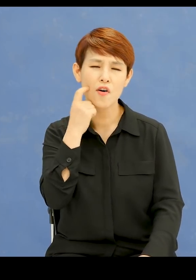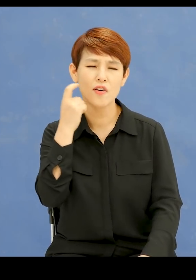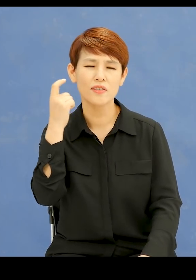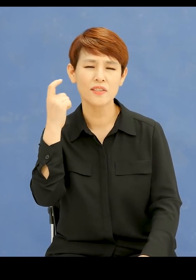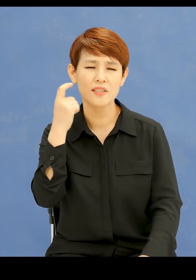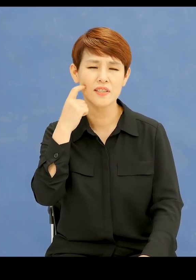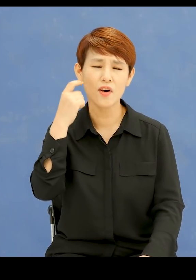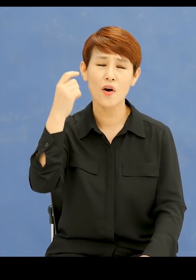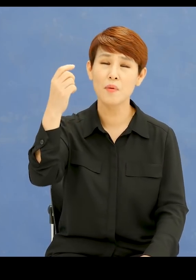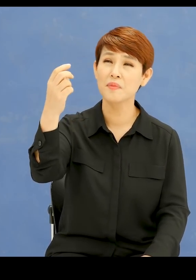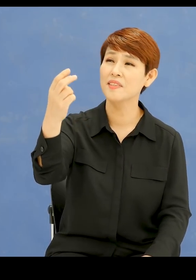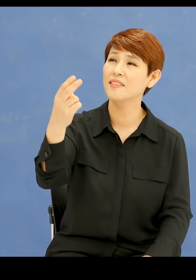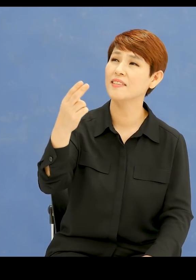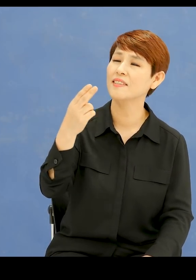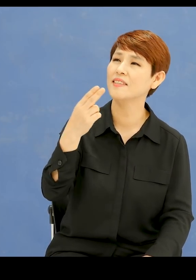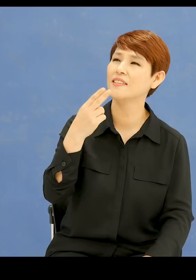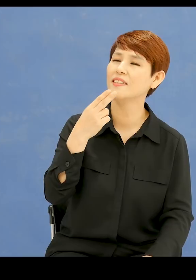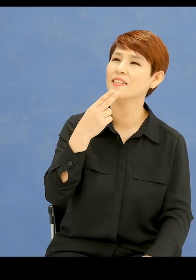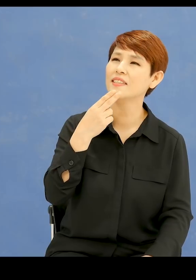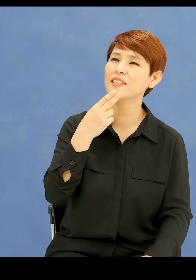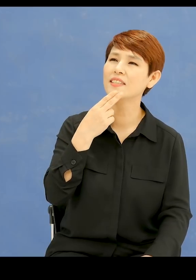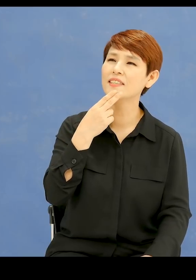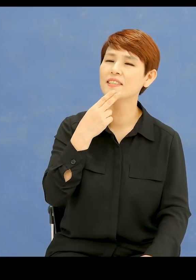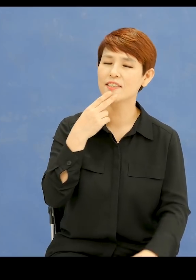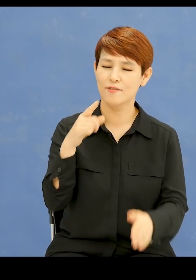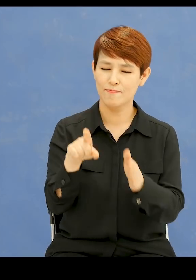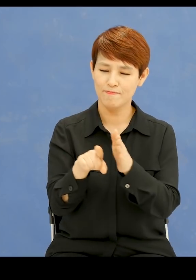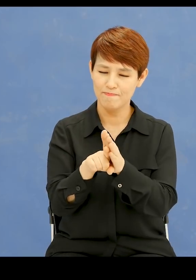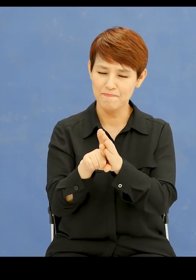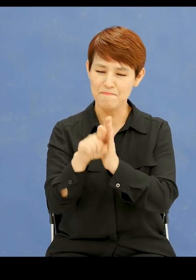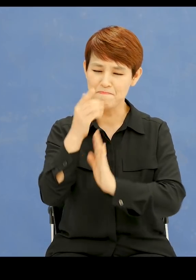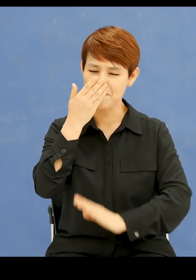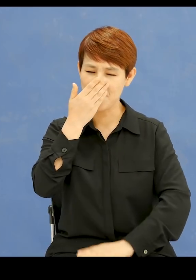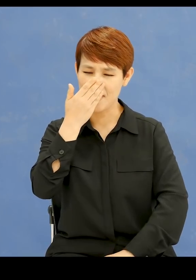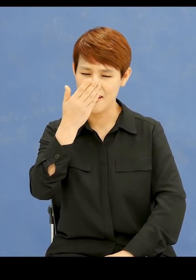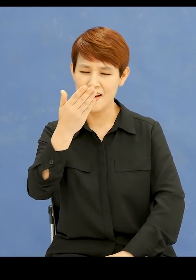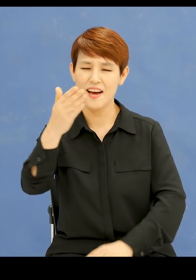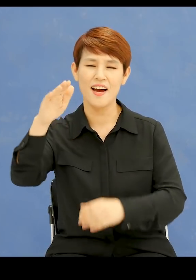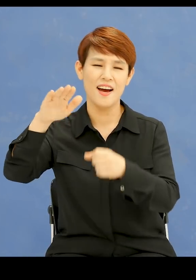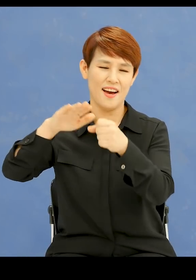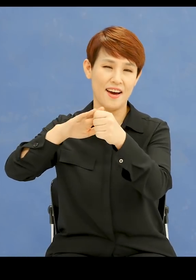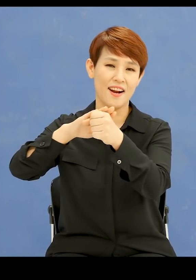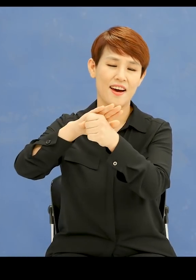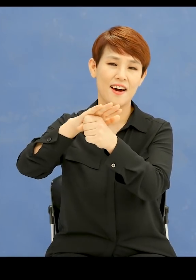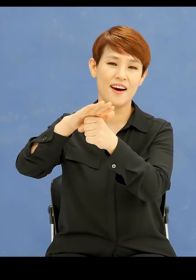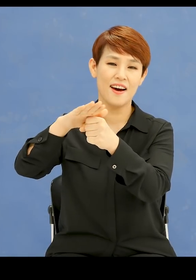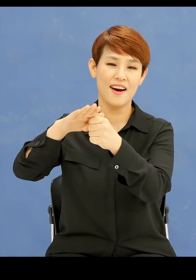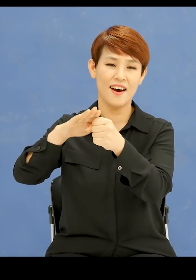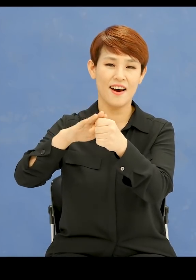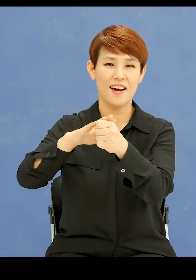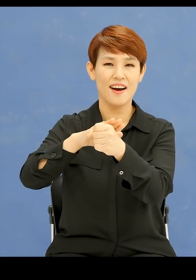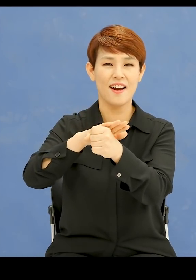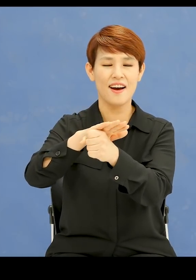변함없으신, 거짓 없으신, 성실하신 그